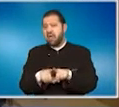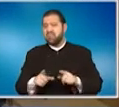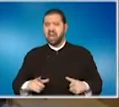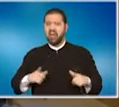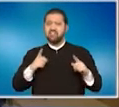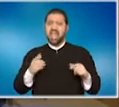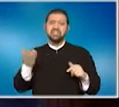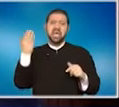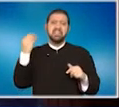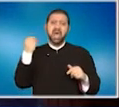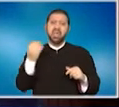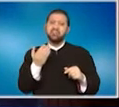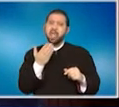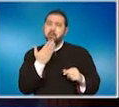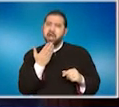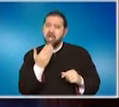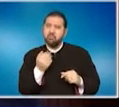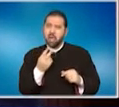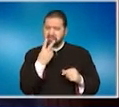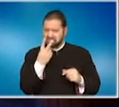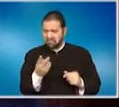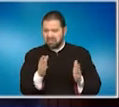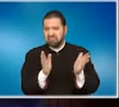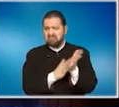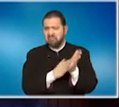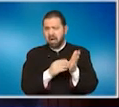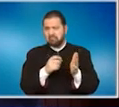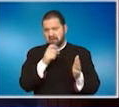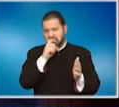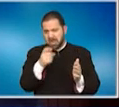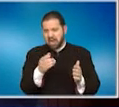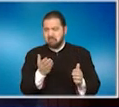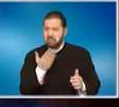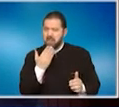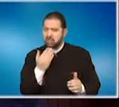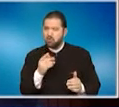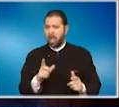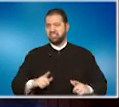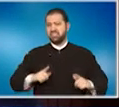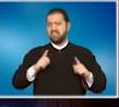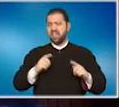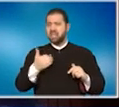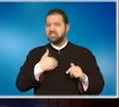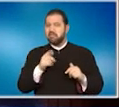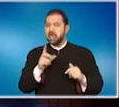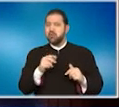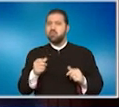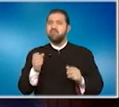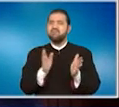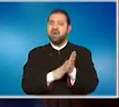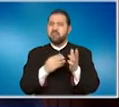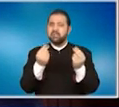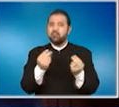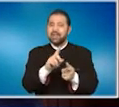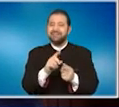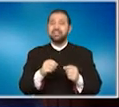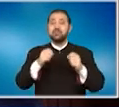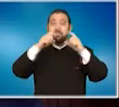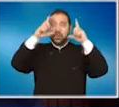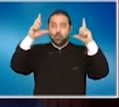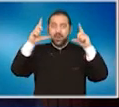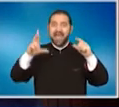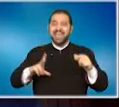de dinainte și să-mi văd foarte bine mersi de viața mea pe care o am. Deci